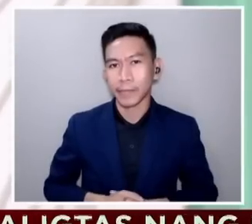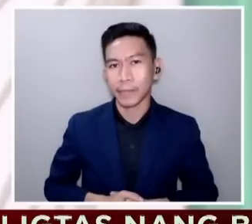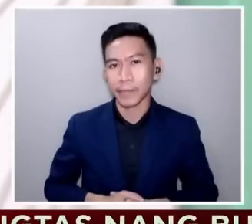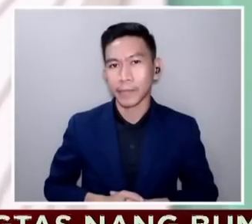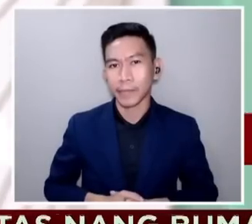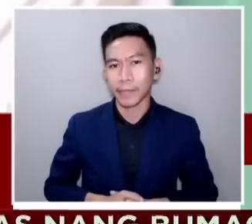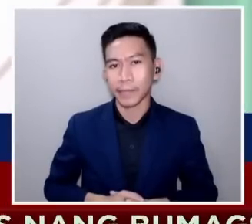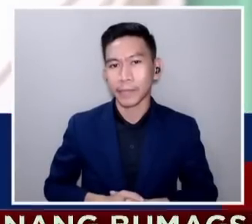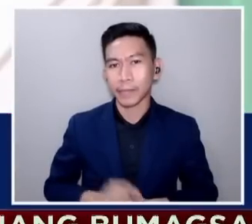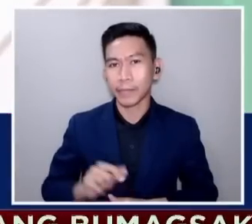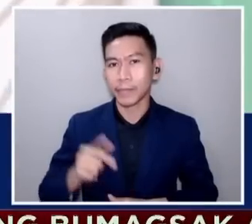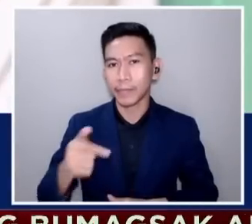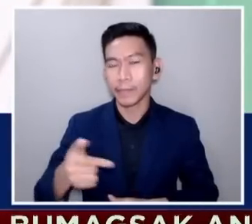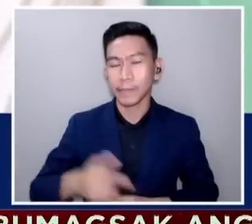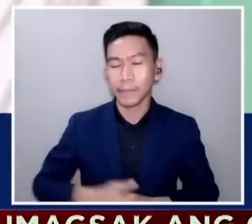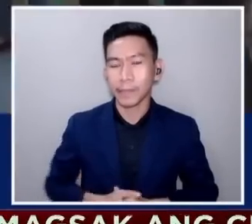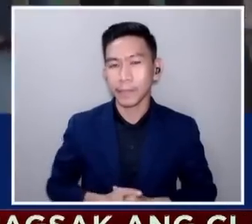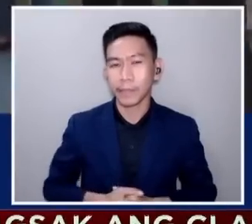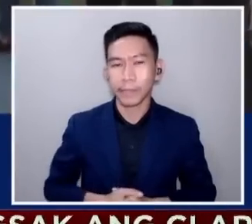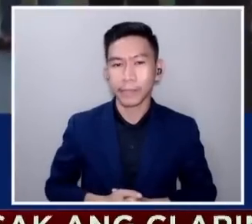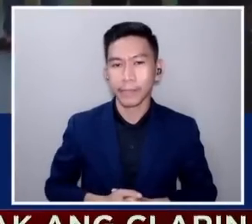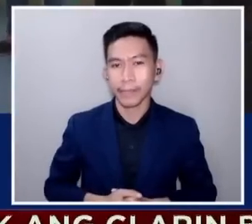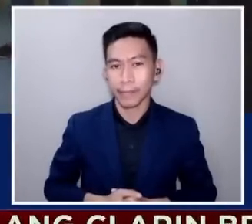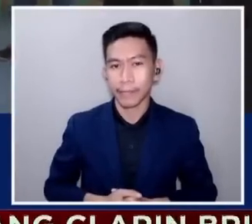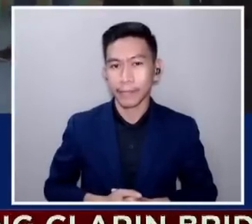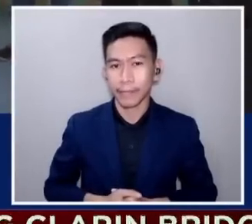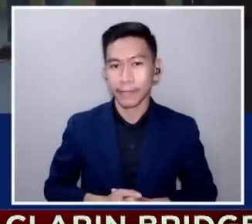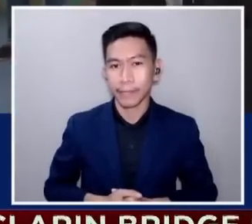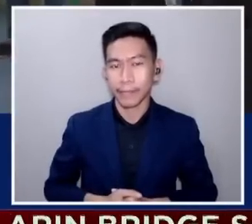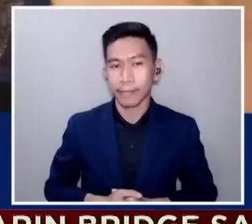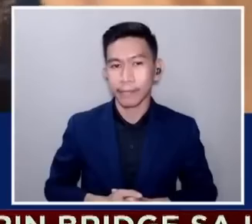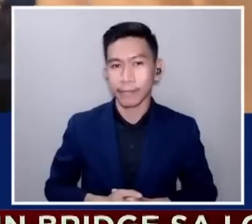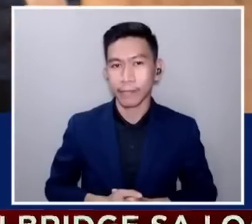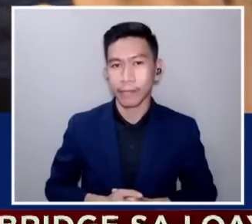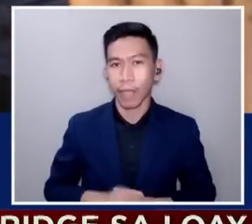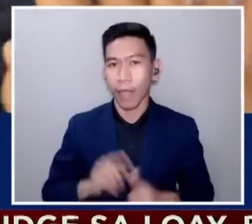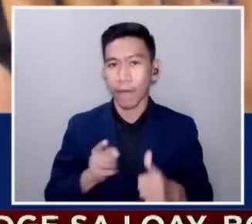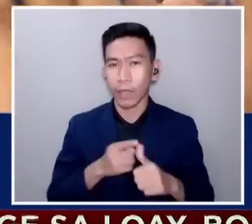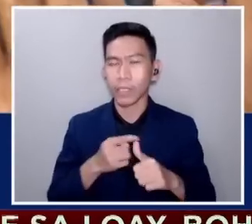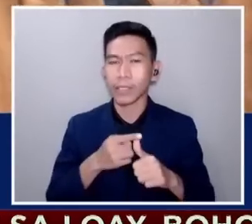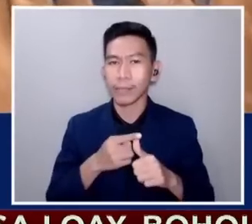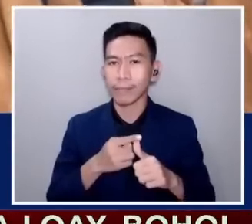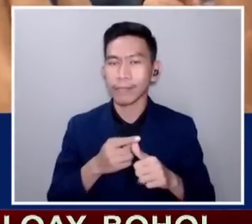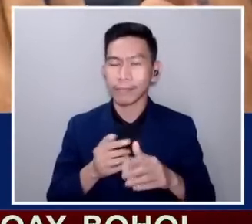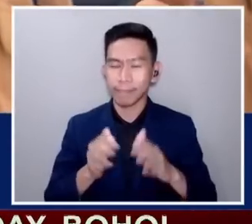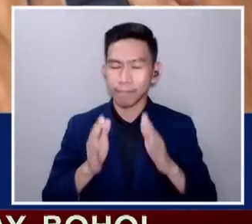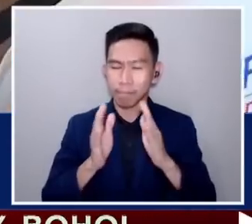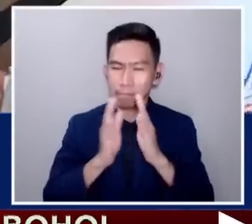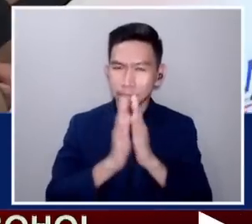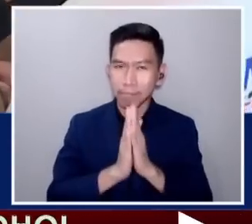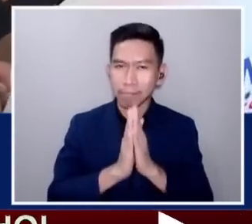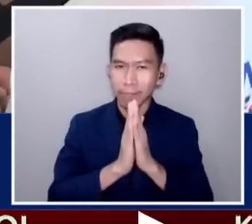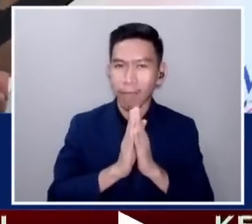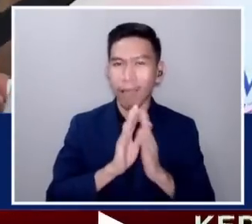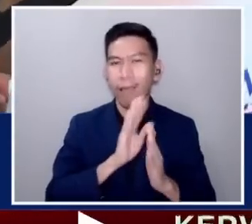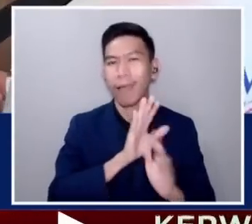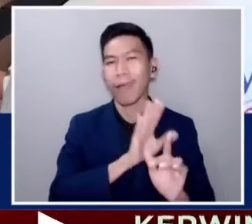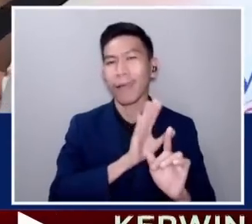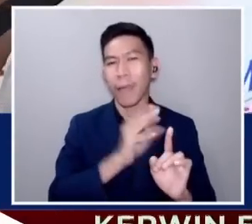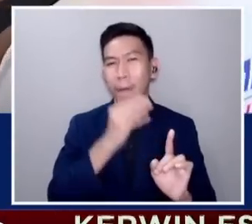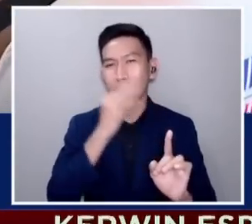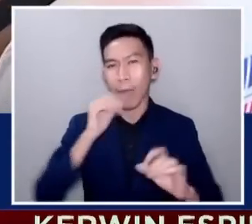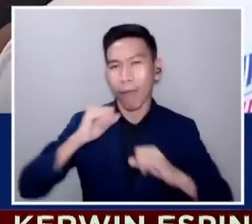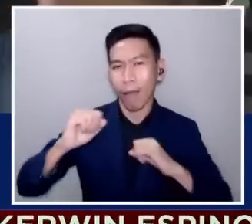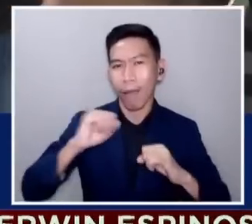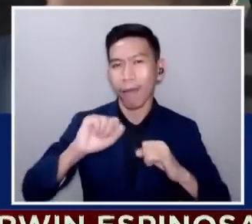Lord, without you, we are nothing. Sa pamamagitan ng dasal sinimula ni Prof. the Standard Bearer, Senator Manny Pacquiao ang kanyang kampanya sa